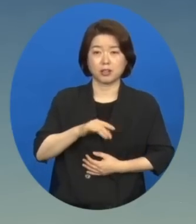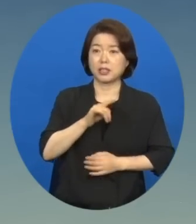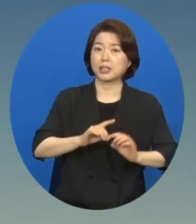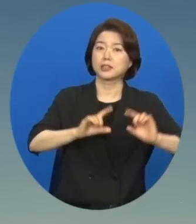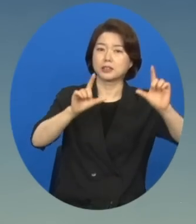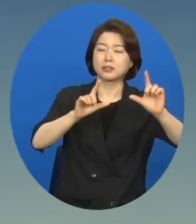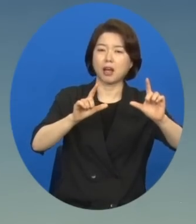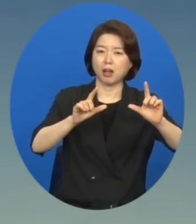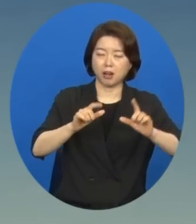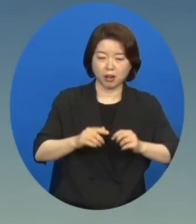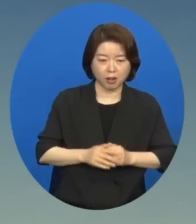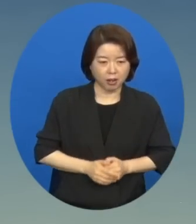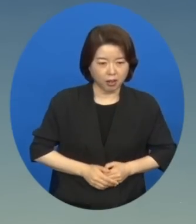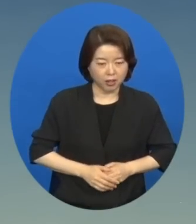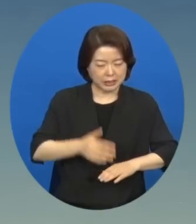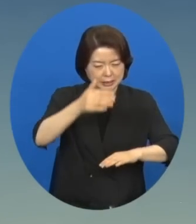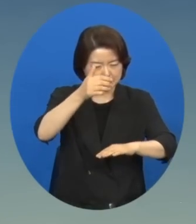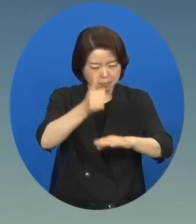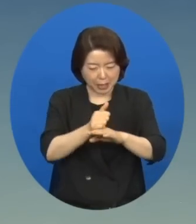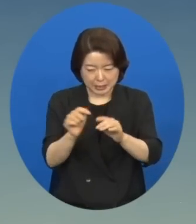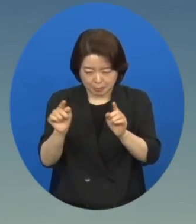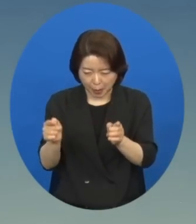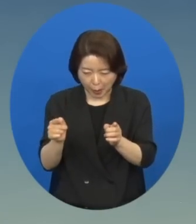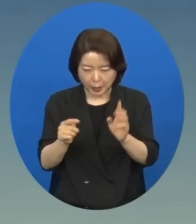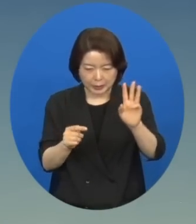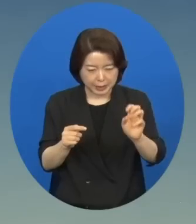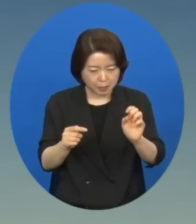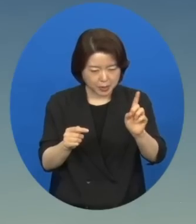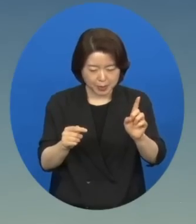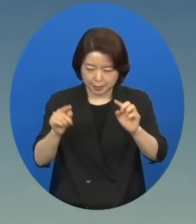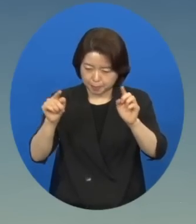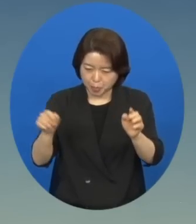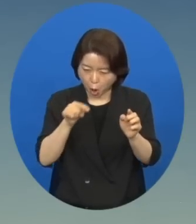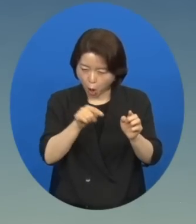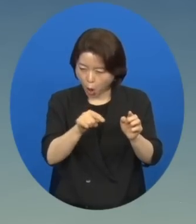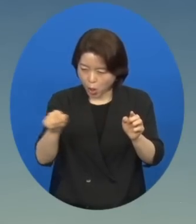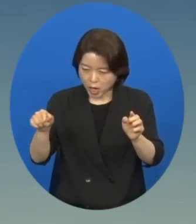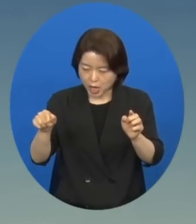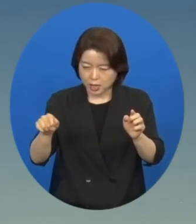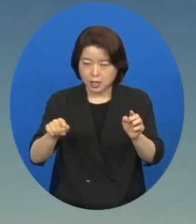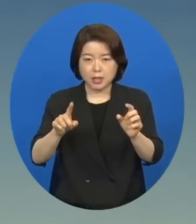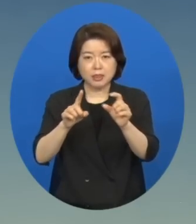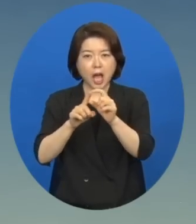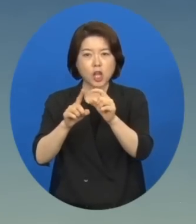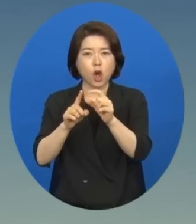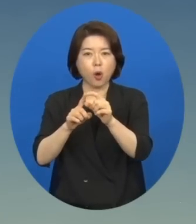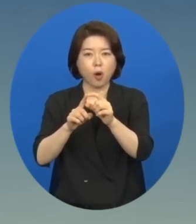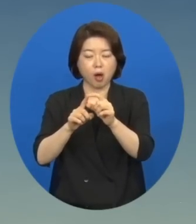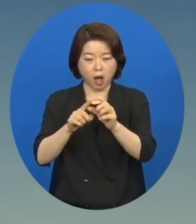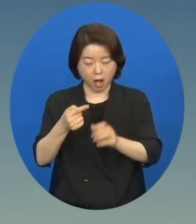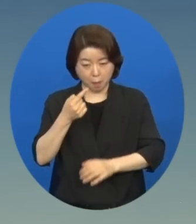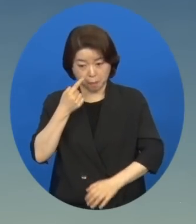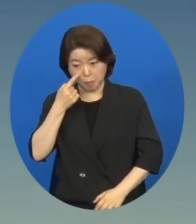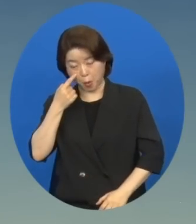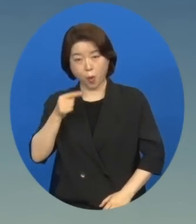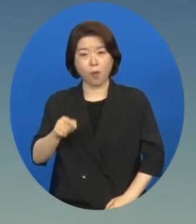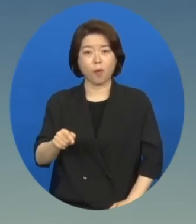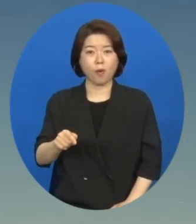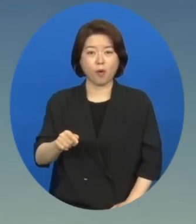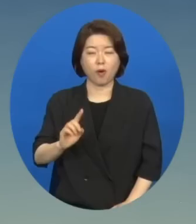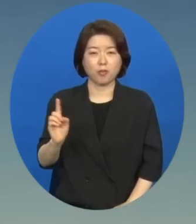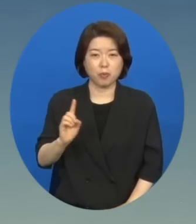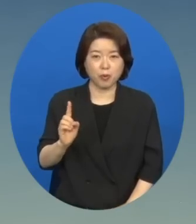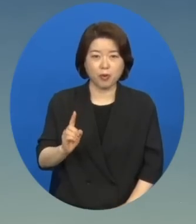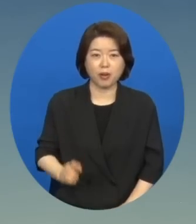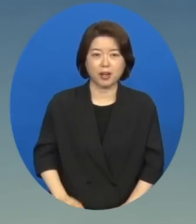그날따라 그 마지막 절인 31절의 끝자락에 있는 말씀이 저의 눈에 들어왔어요. 그게